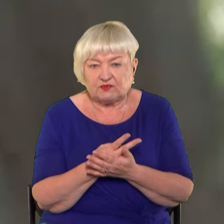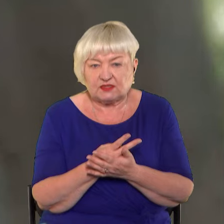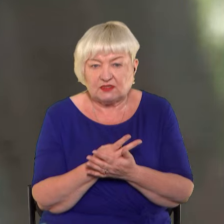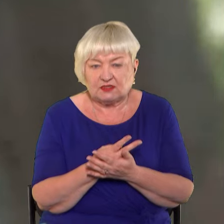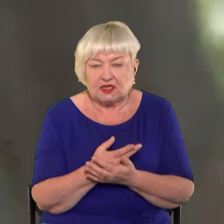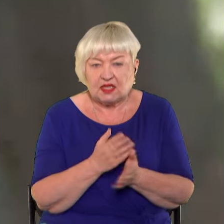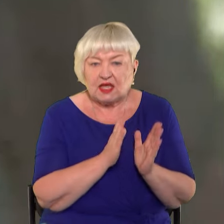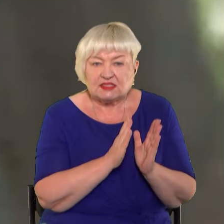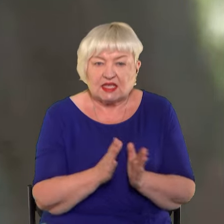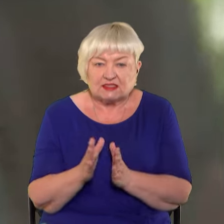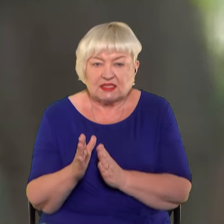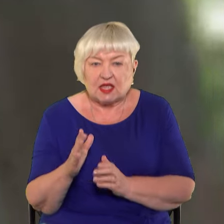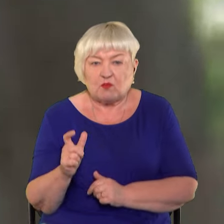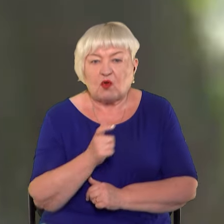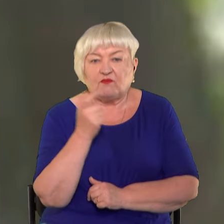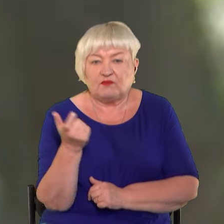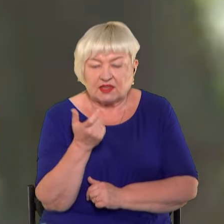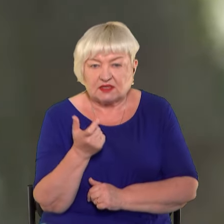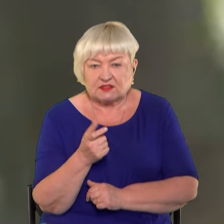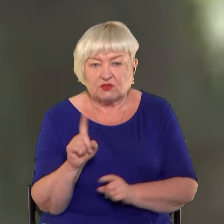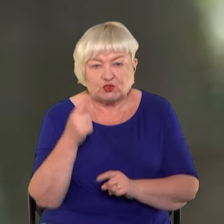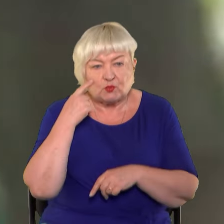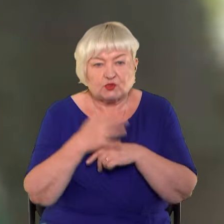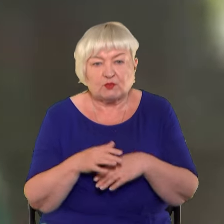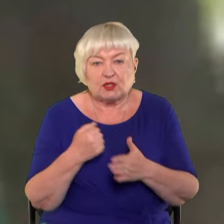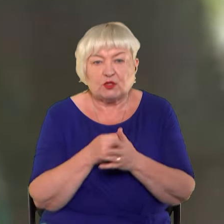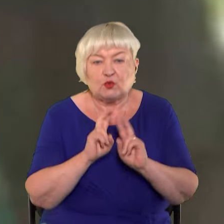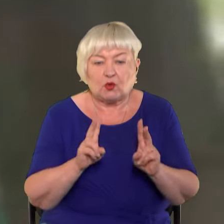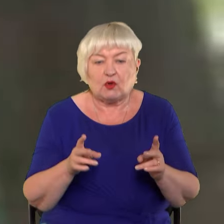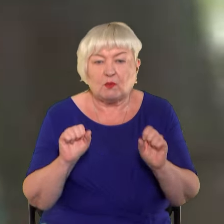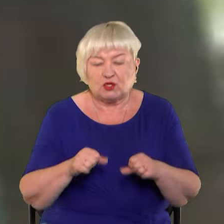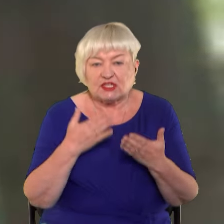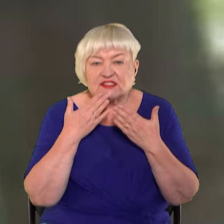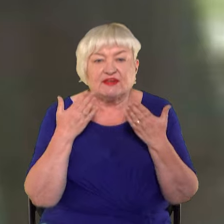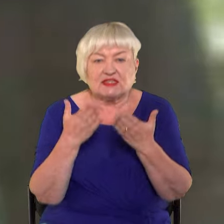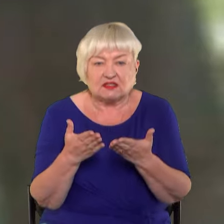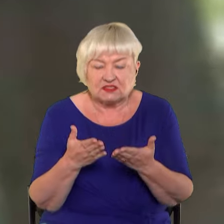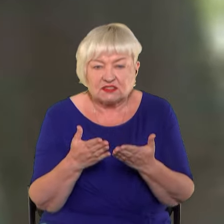власності, щоб розуміли, до кого звертатися. Друге, це